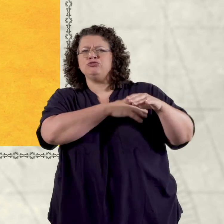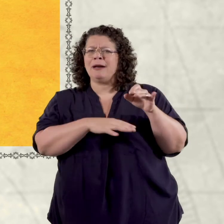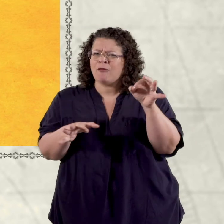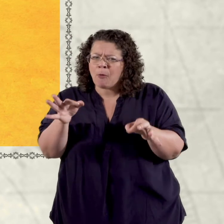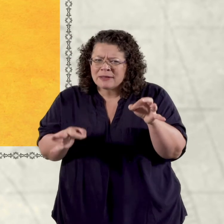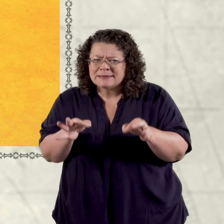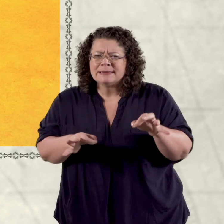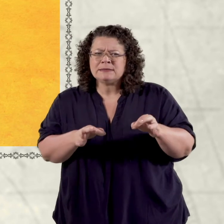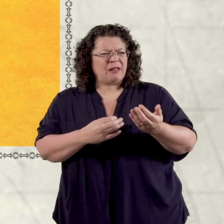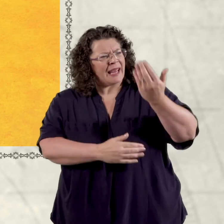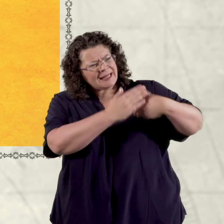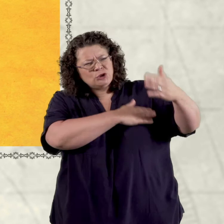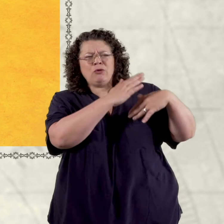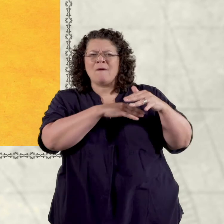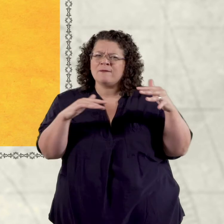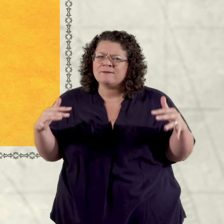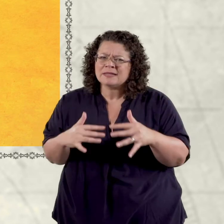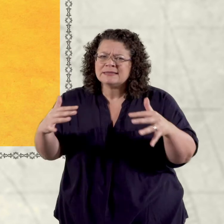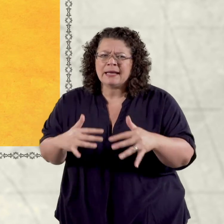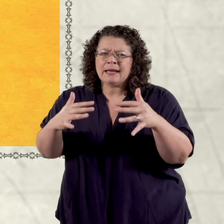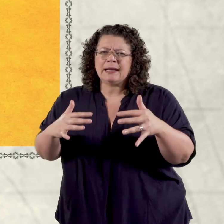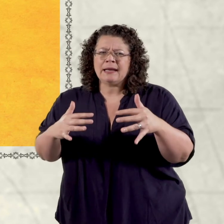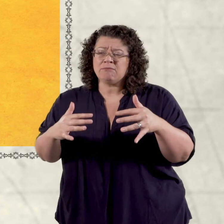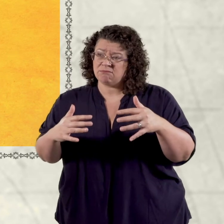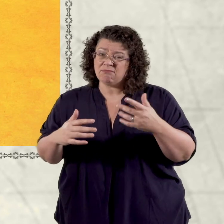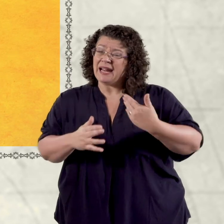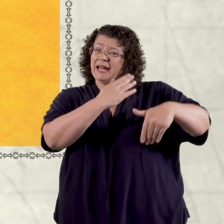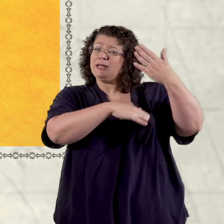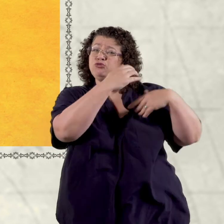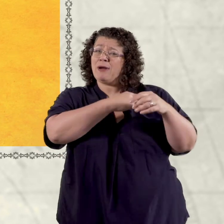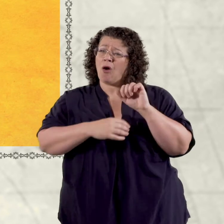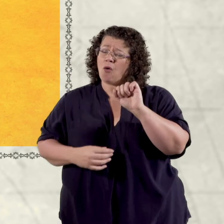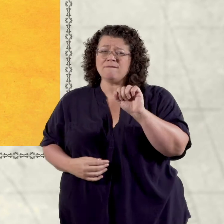Cymru. Hanes cenedl. Hanes